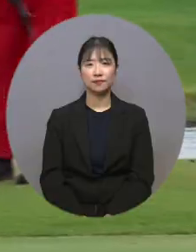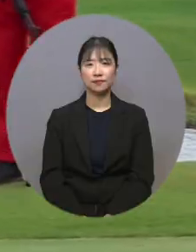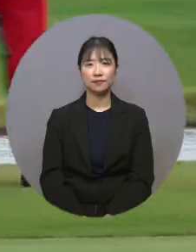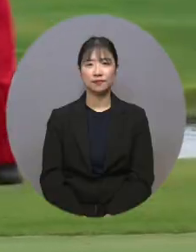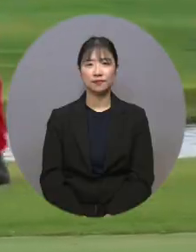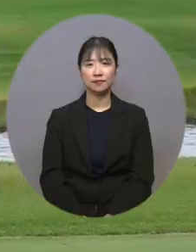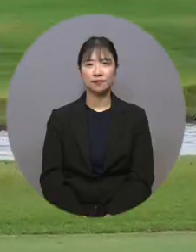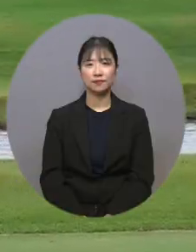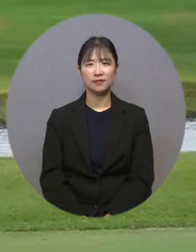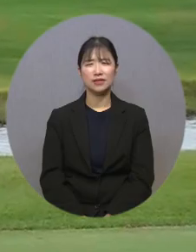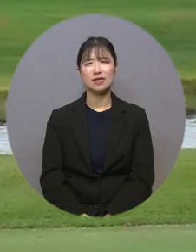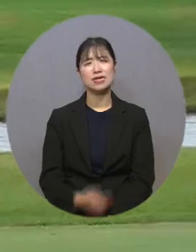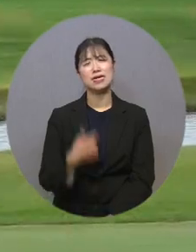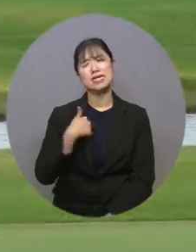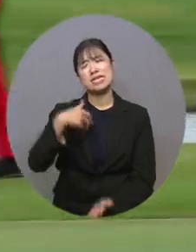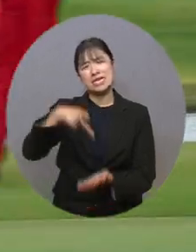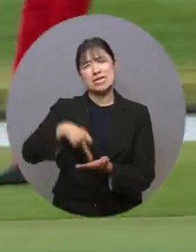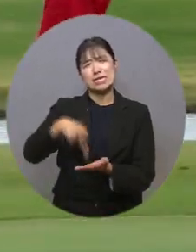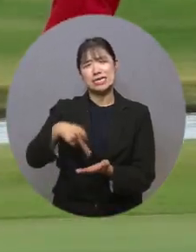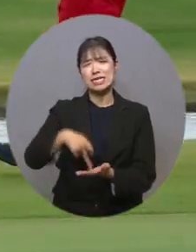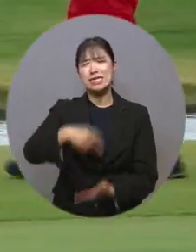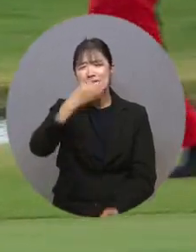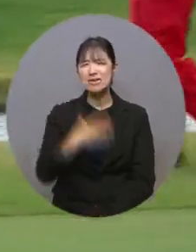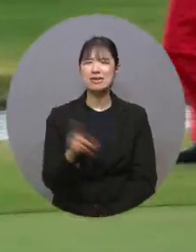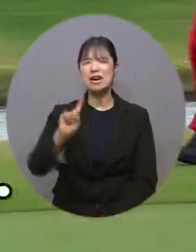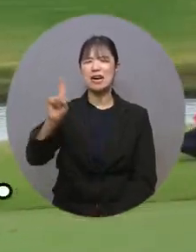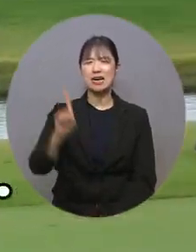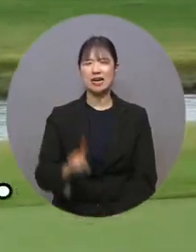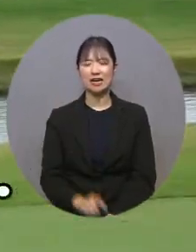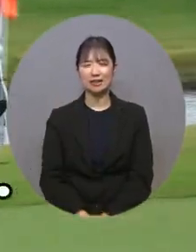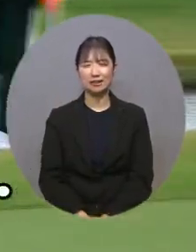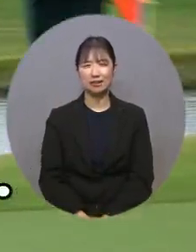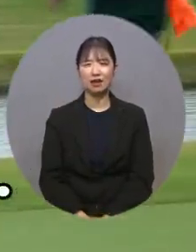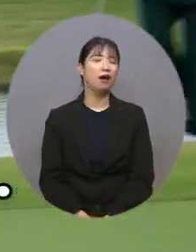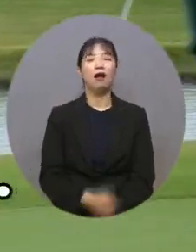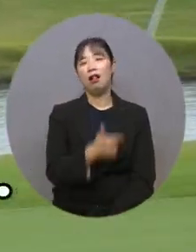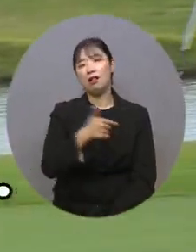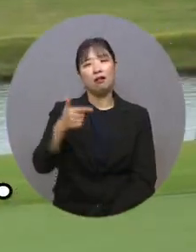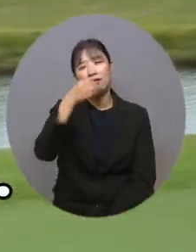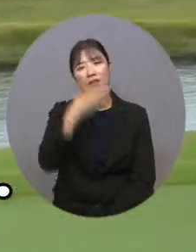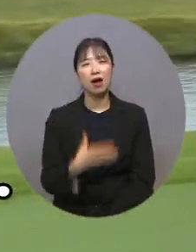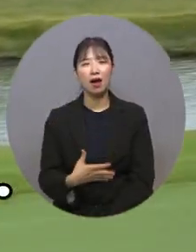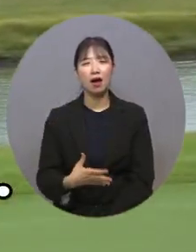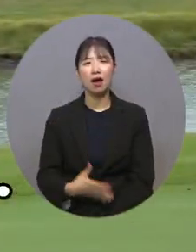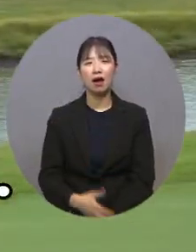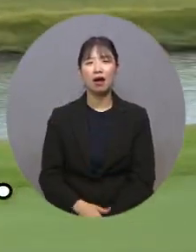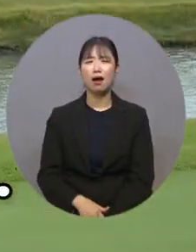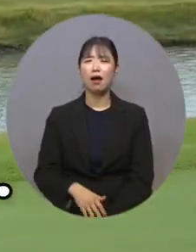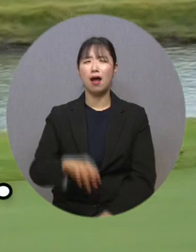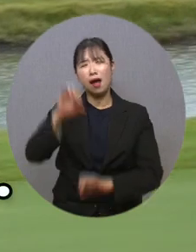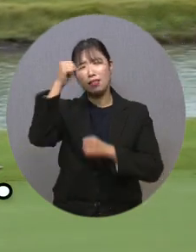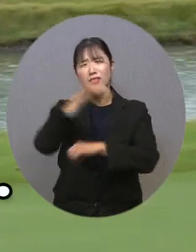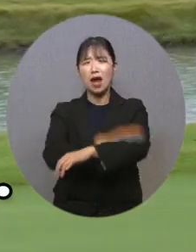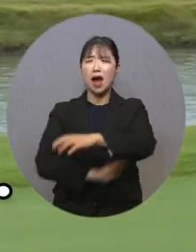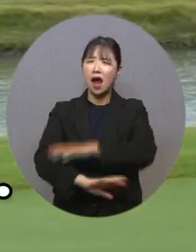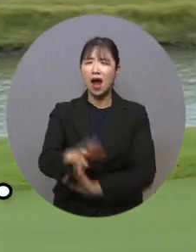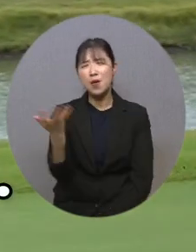아니. 깽깽이를 왜 시켜가지고? 아우, 너무 힘든데? 아, 다리 너무 아프다.